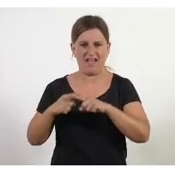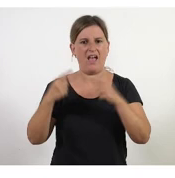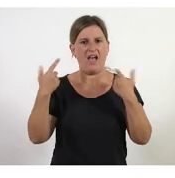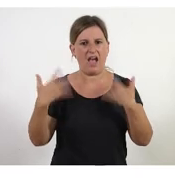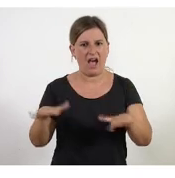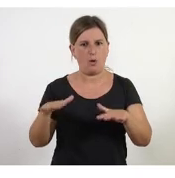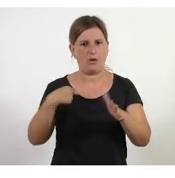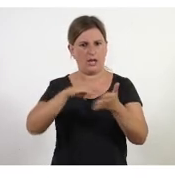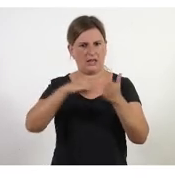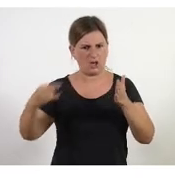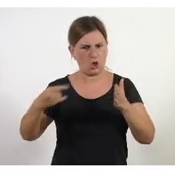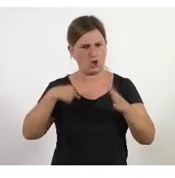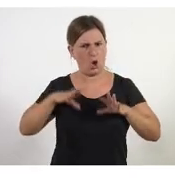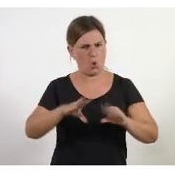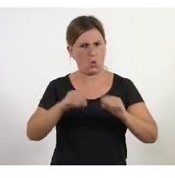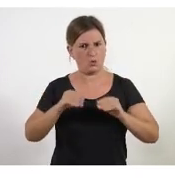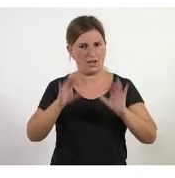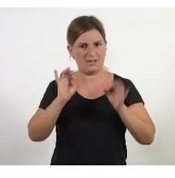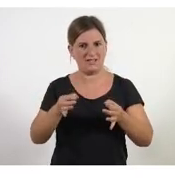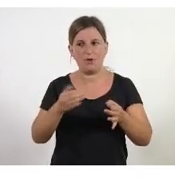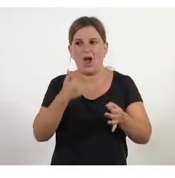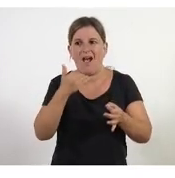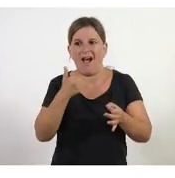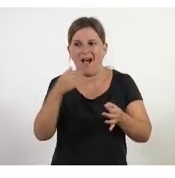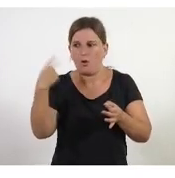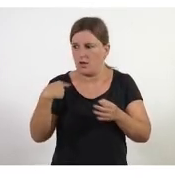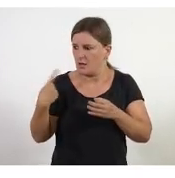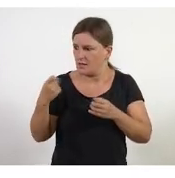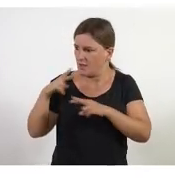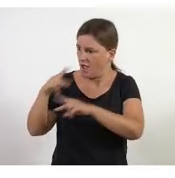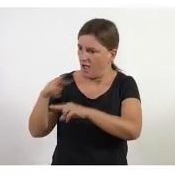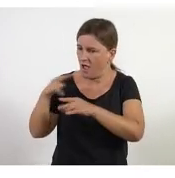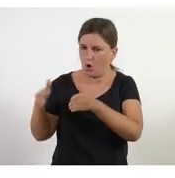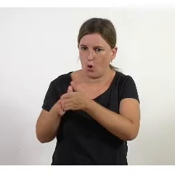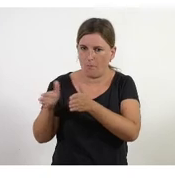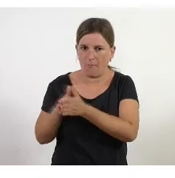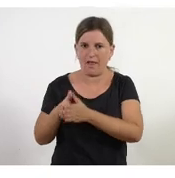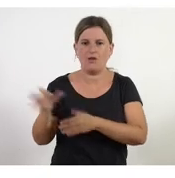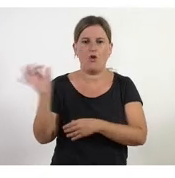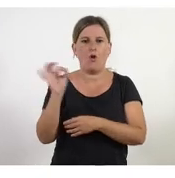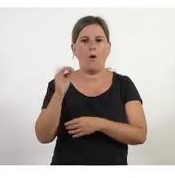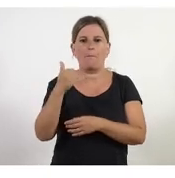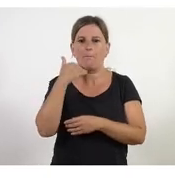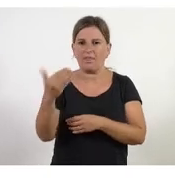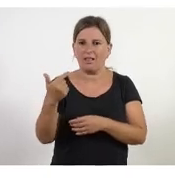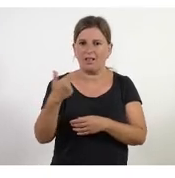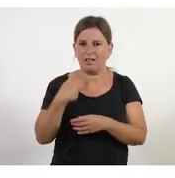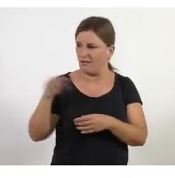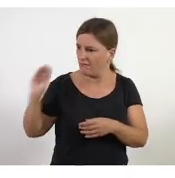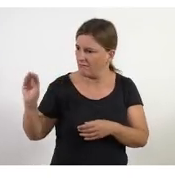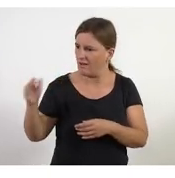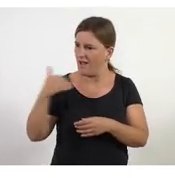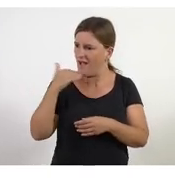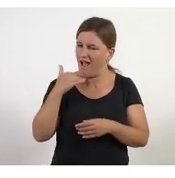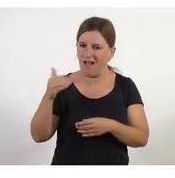en la tecnologia, aquest punt de dependència de parlar amb la persona del company, de saber que li pots dir qualsevol